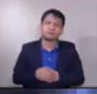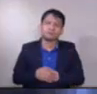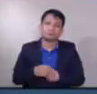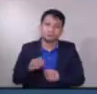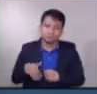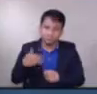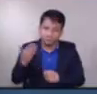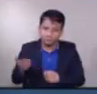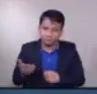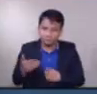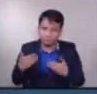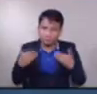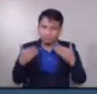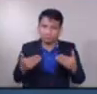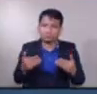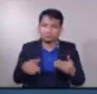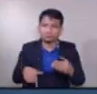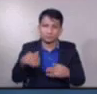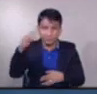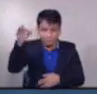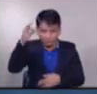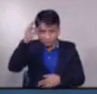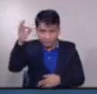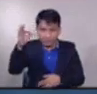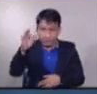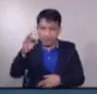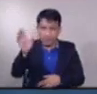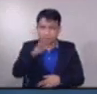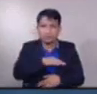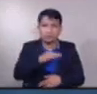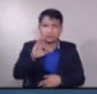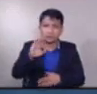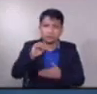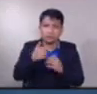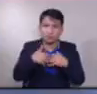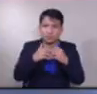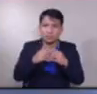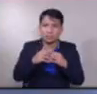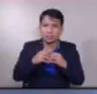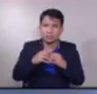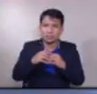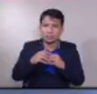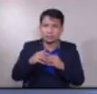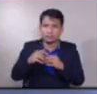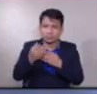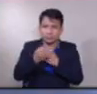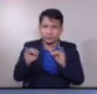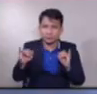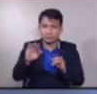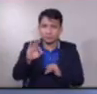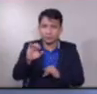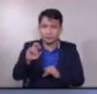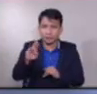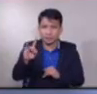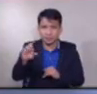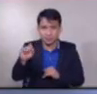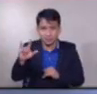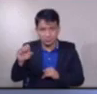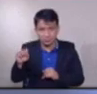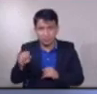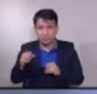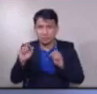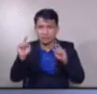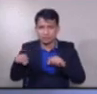Pero sinusulong pa rin ang federalism. Opo. Anong palagay mo dyan? Yes, kami sa federalism, 100%. Kasama ko ang